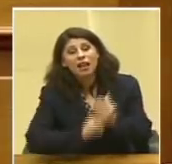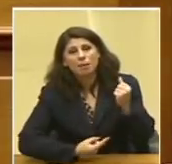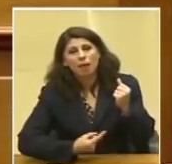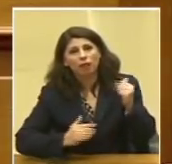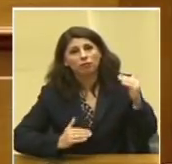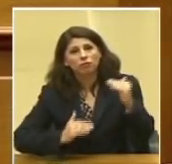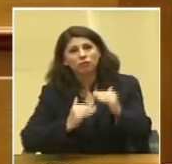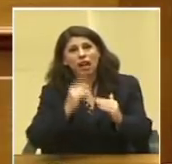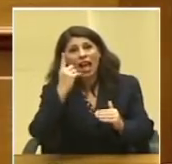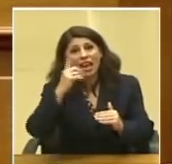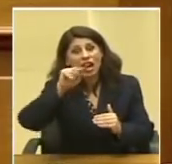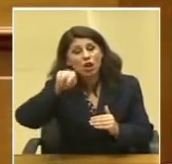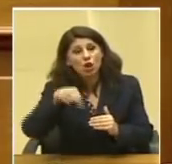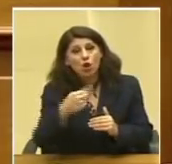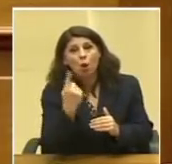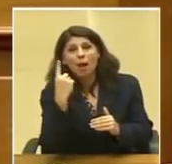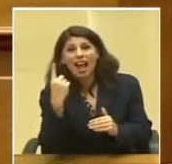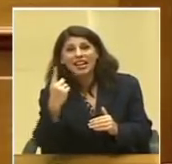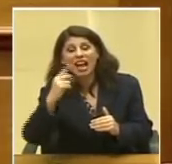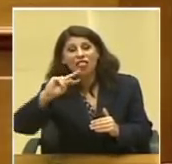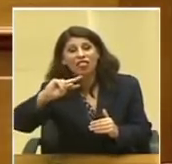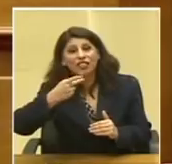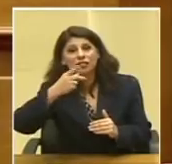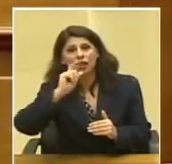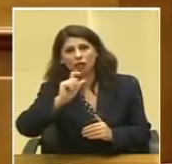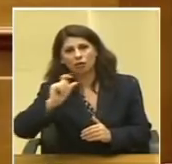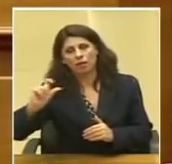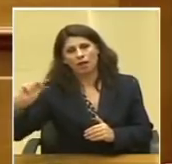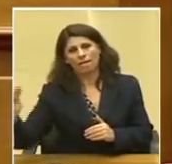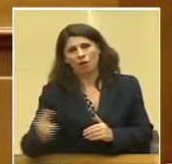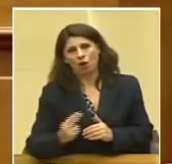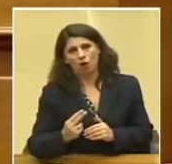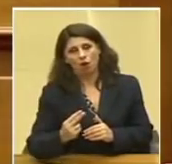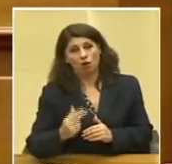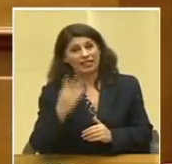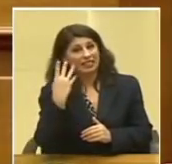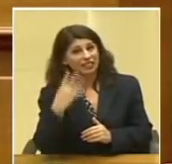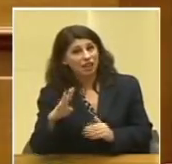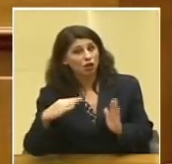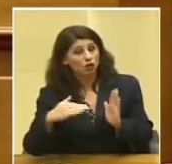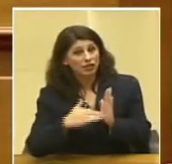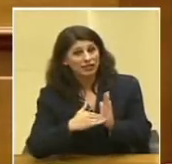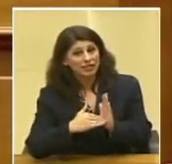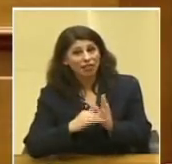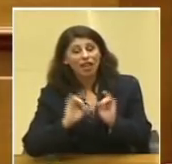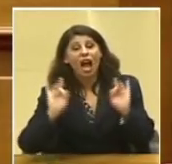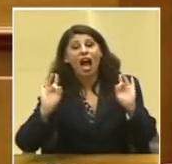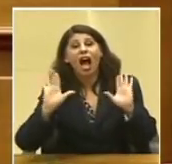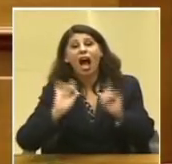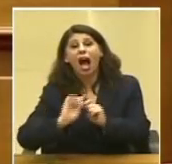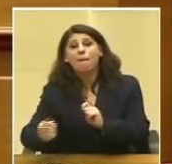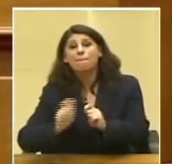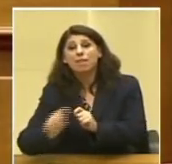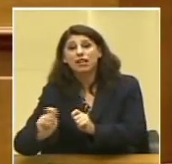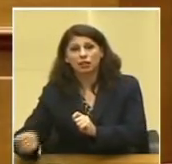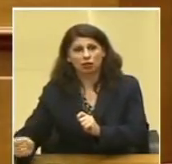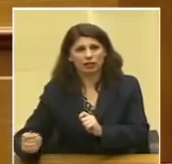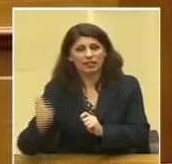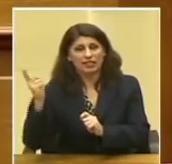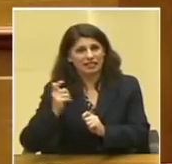ύψους 1,1 δισεκατομμυρίων ευρώ και με 400.000 απλήρωτες συντάξεις και